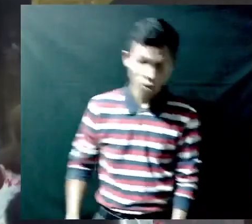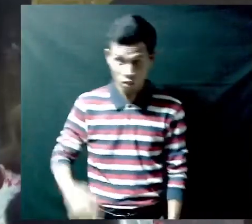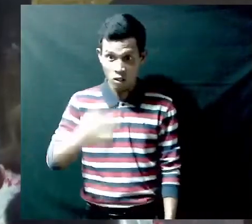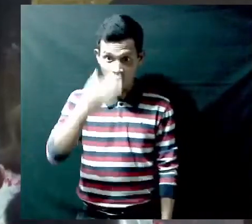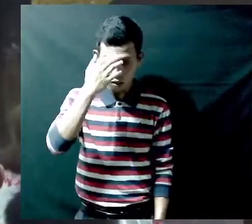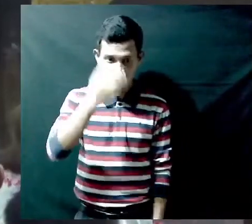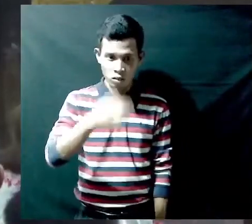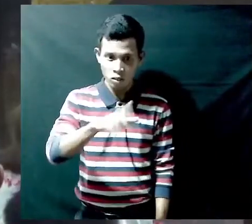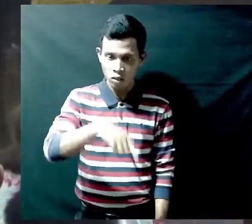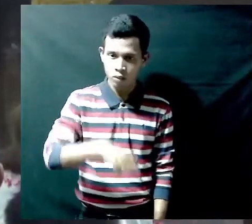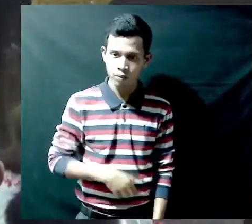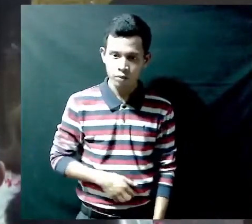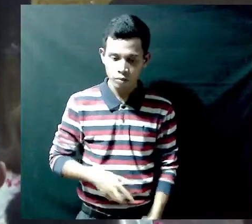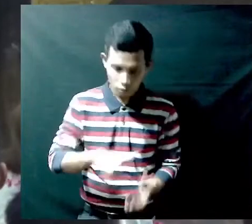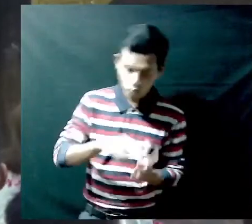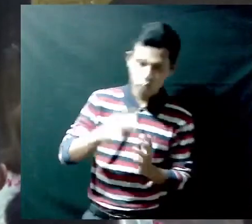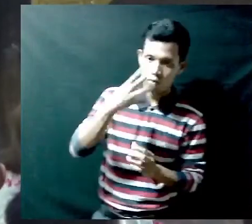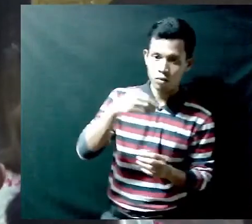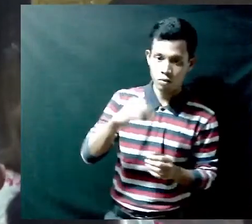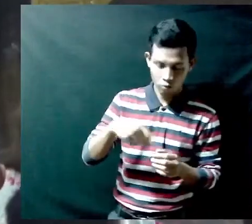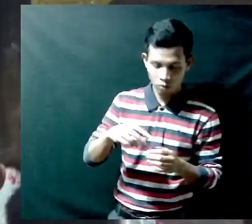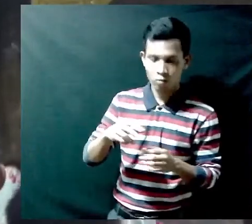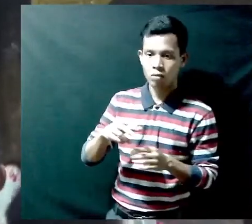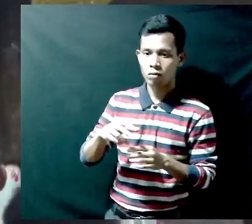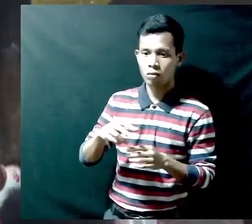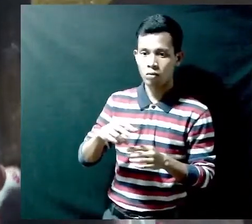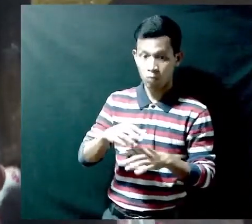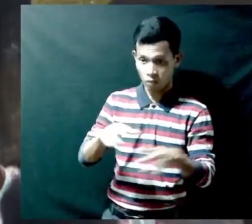May mga Kristiyano po bang sensitive sa tinig ni Lord?